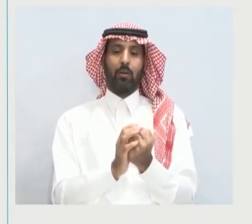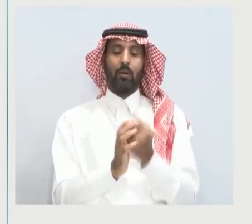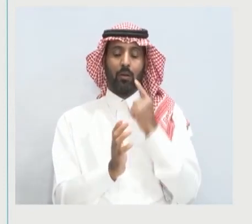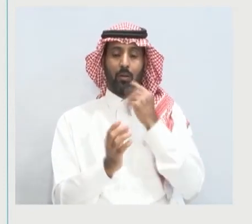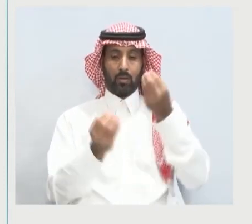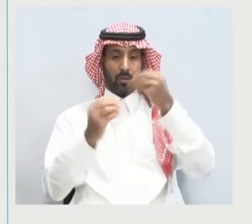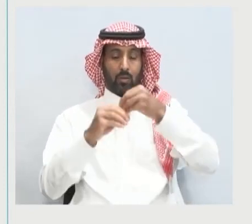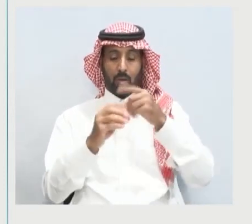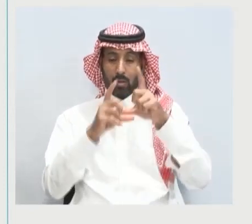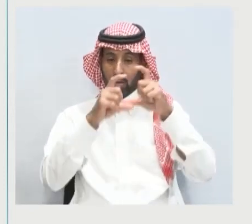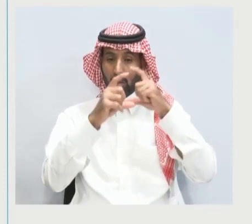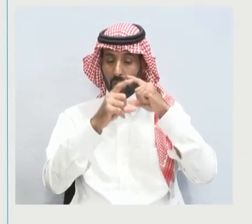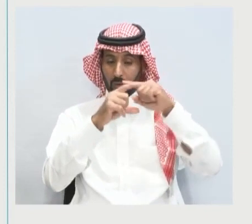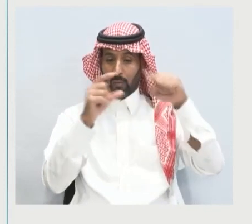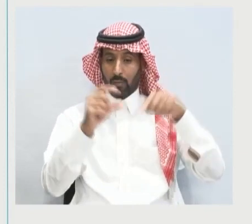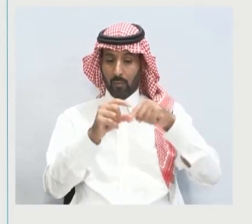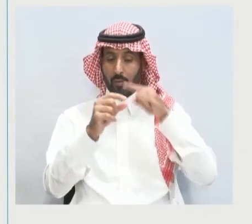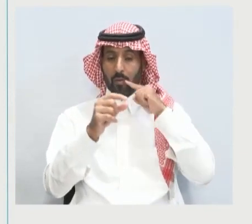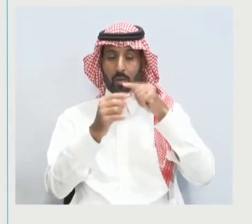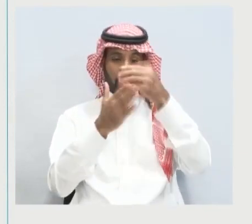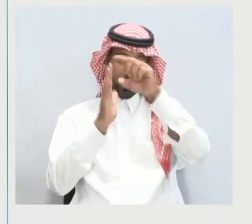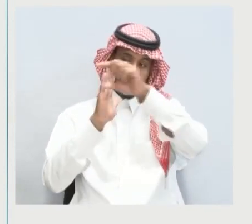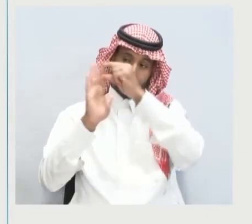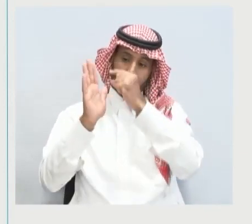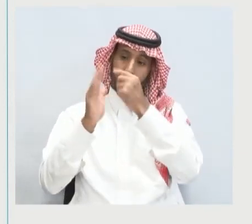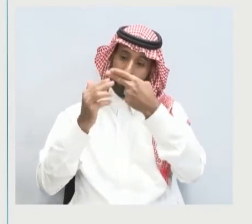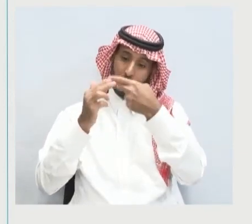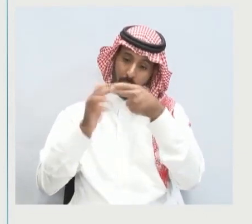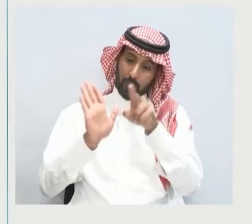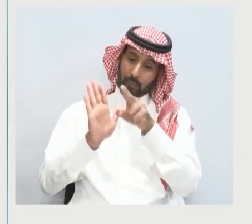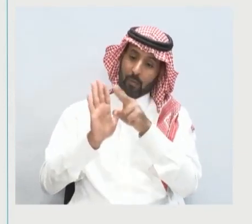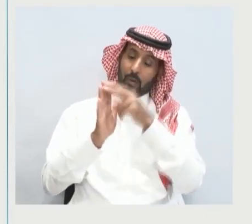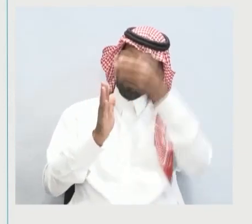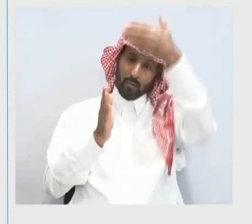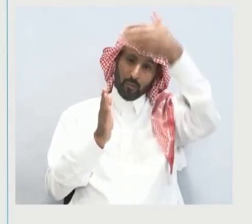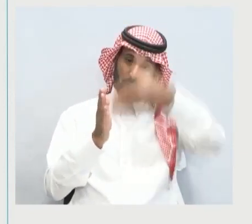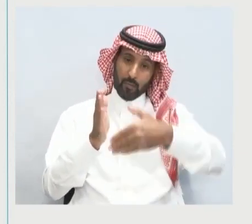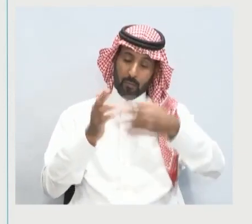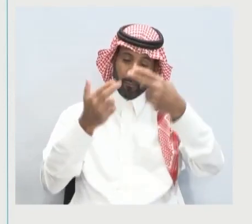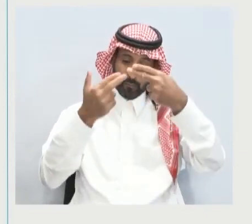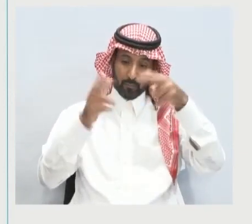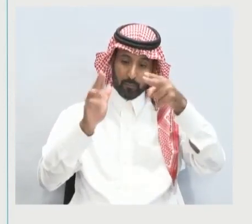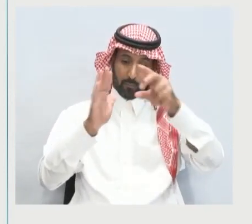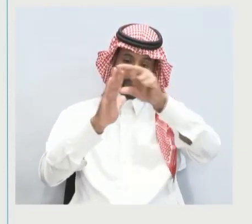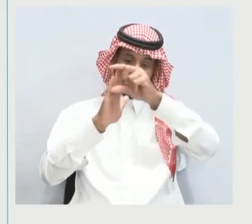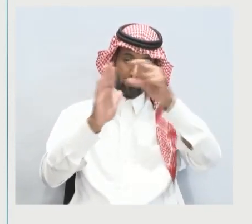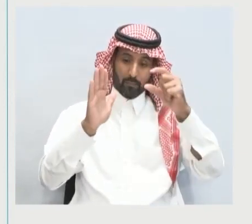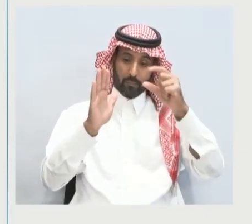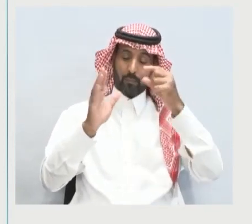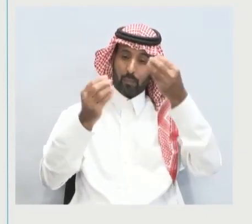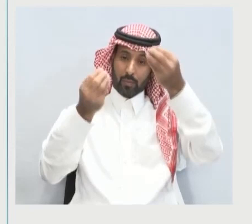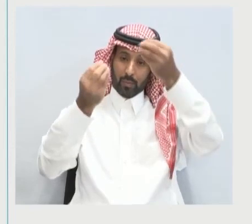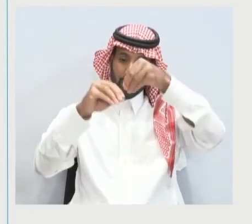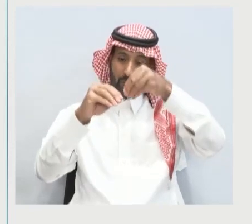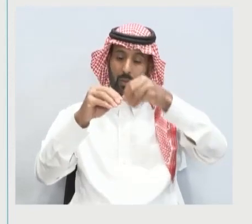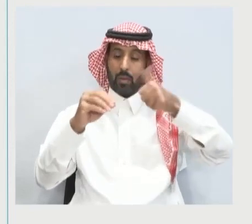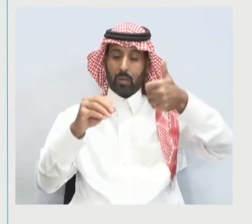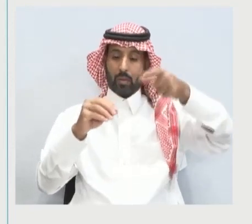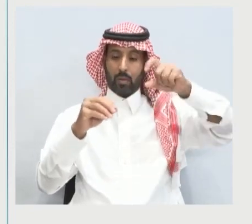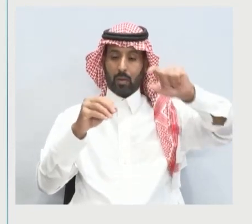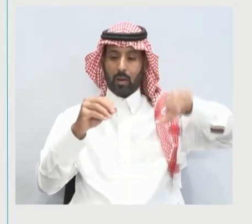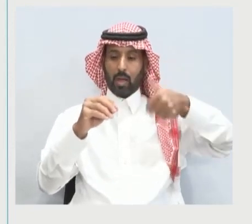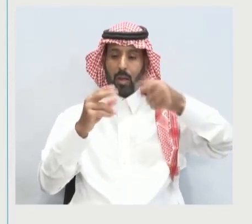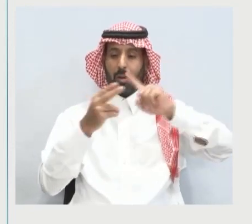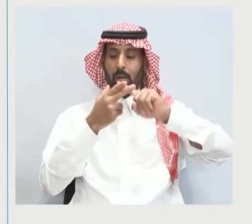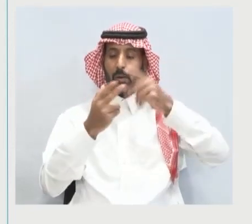لادراج ايقونه في علامه التبويب بعد فتح المصنف في علامه التبويب ادراج يصير من